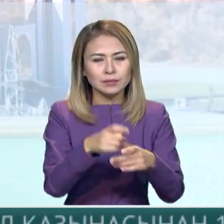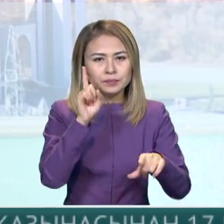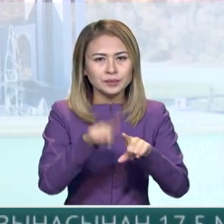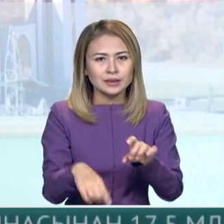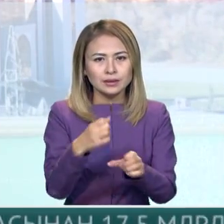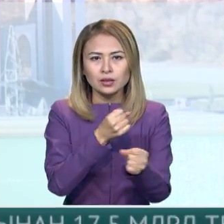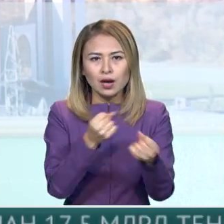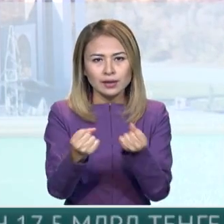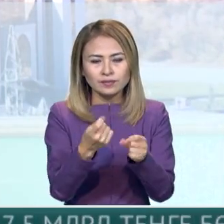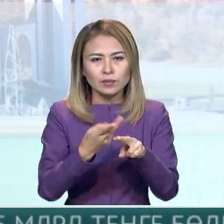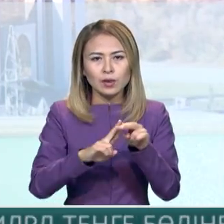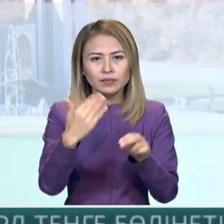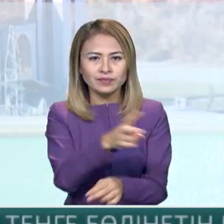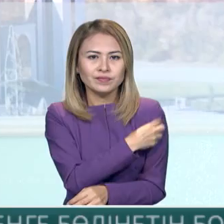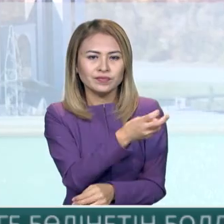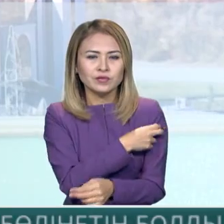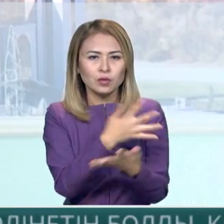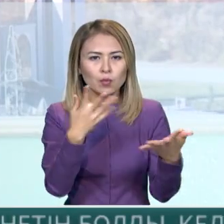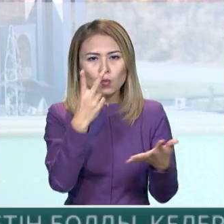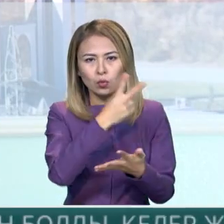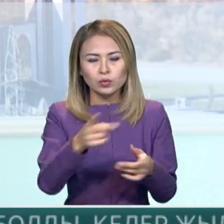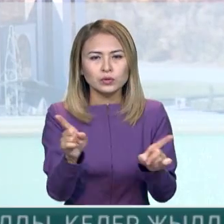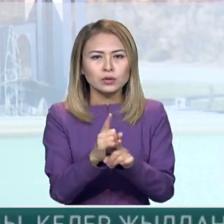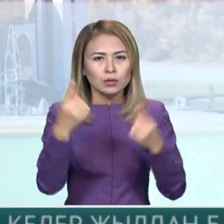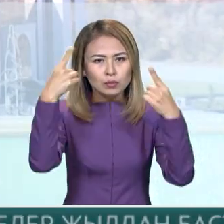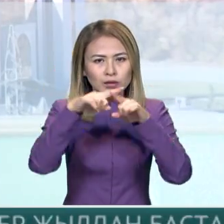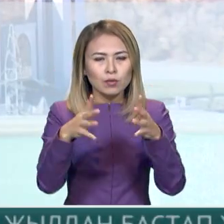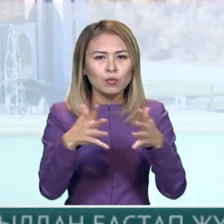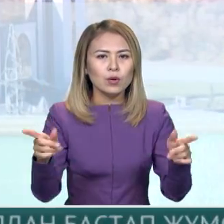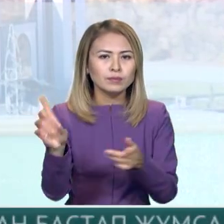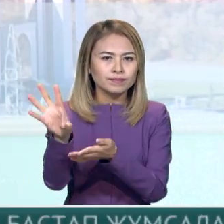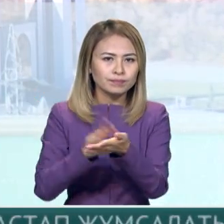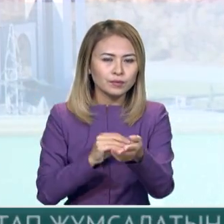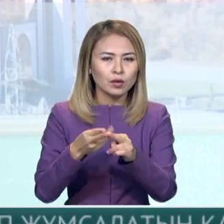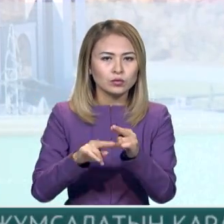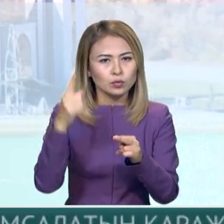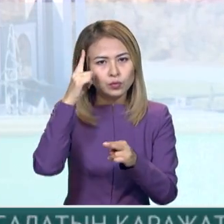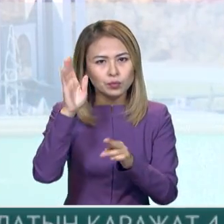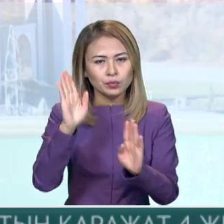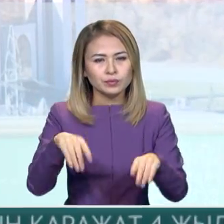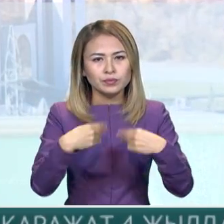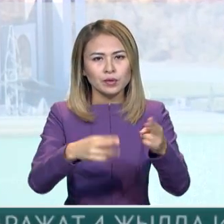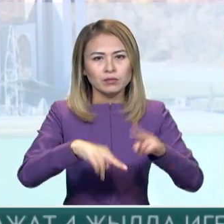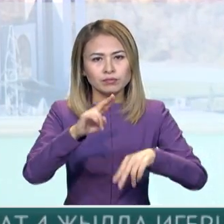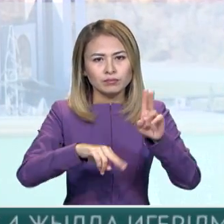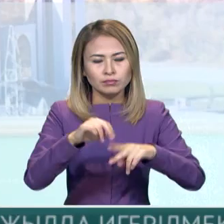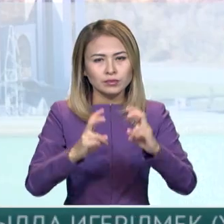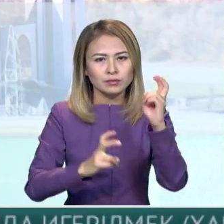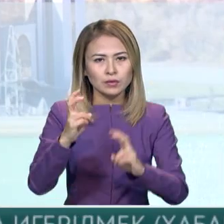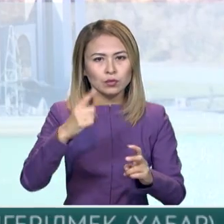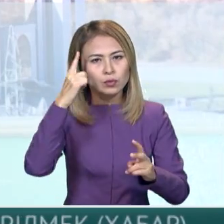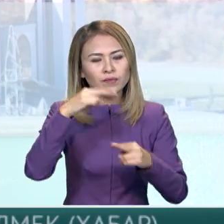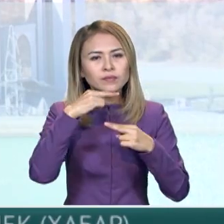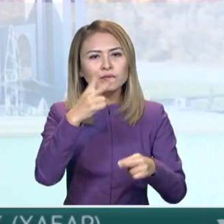кетеді. Облыстың медицина саласындағы әлеуетін көріп, жоғары технологиялы өндіріс салып беруді шештік. Кадр дайындау мәселесіне де көңіл